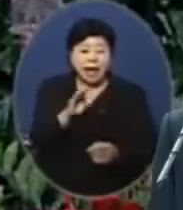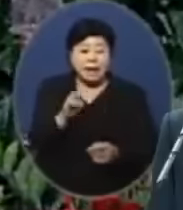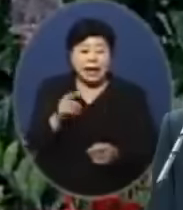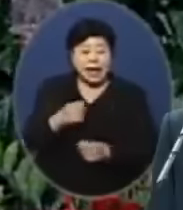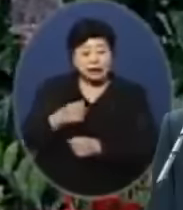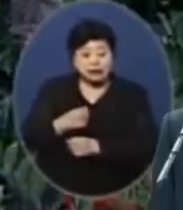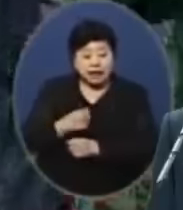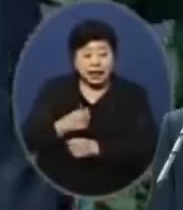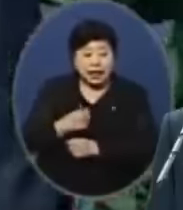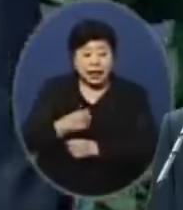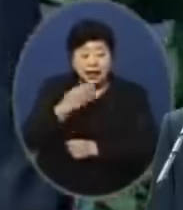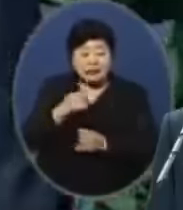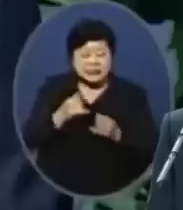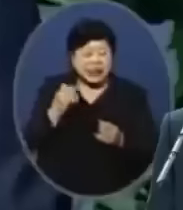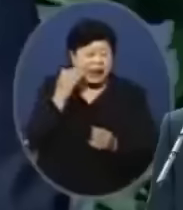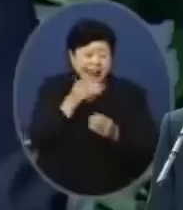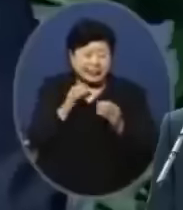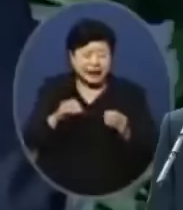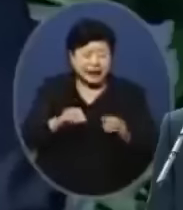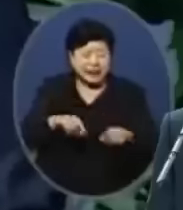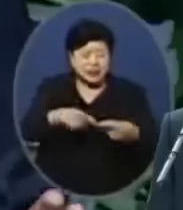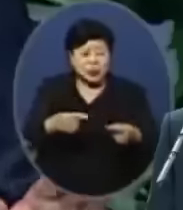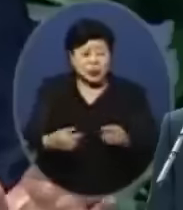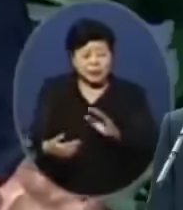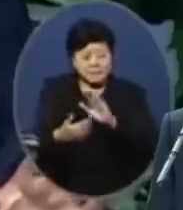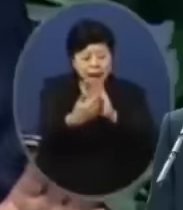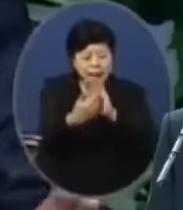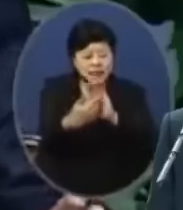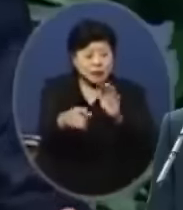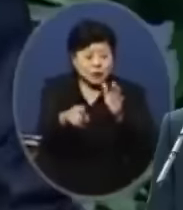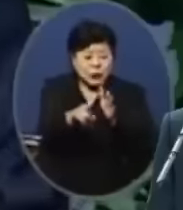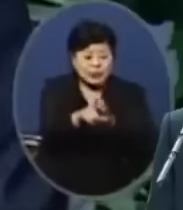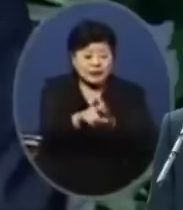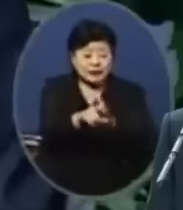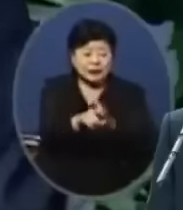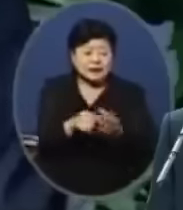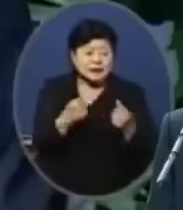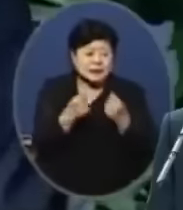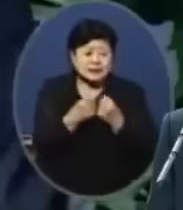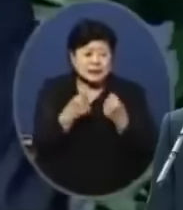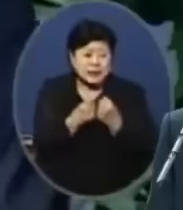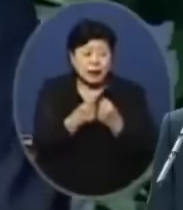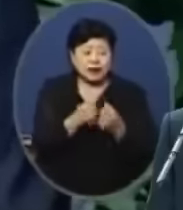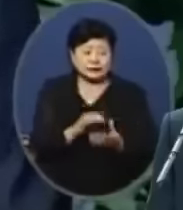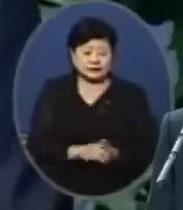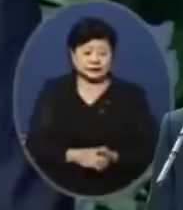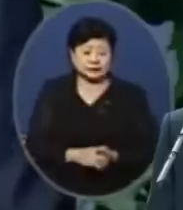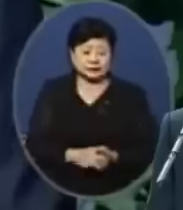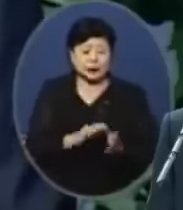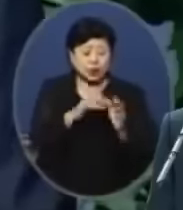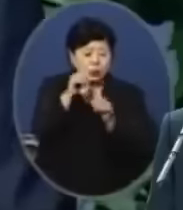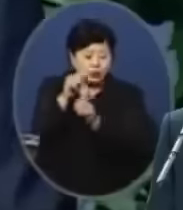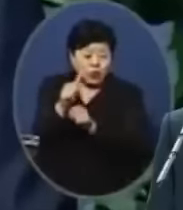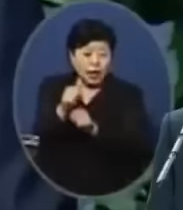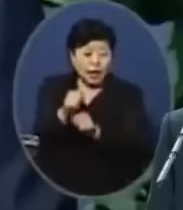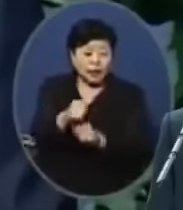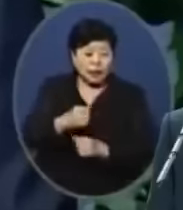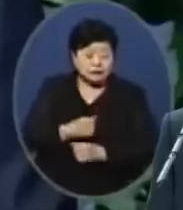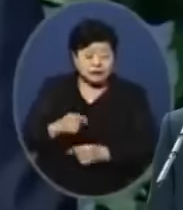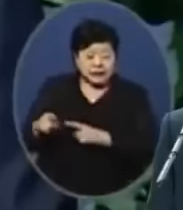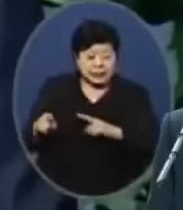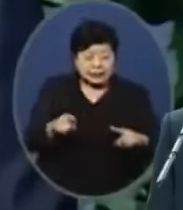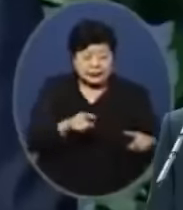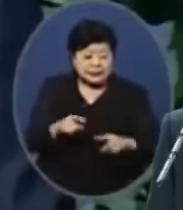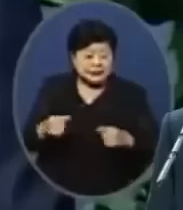군사들이 이스라엘이 가나안 땅에 들어온 것을 막기 위해서 군대를 동원해서 싸움이 벌어졌습니다. 여호수아가 군대를 거느리고